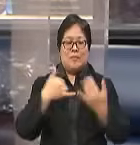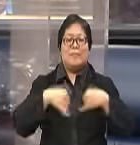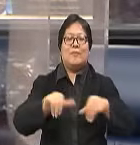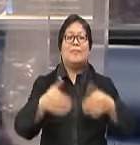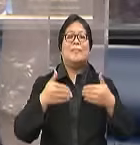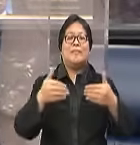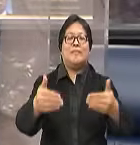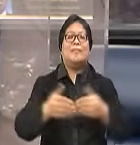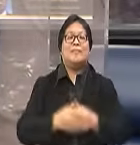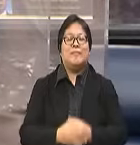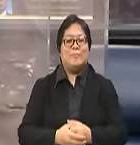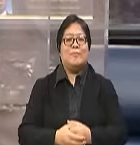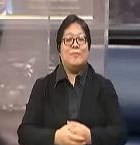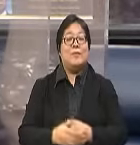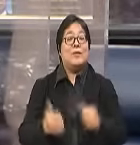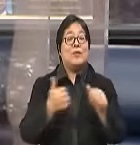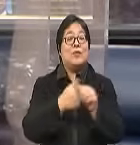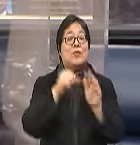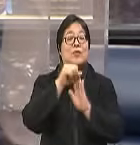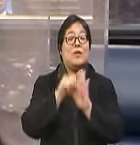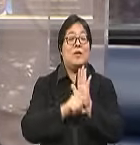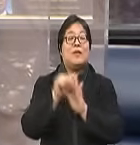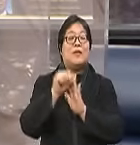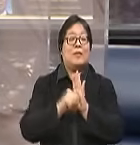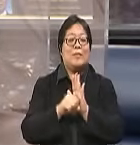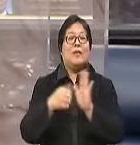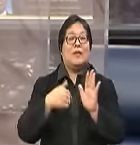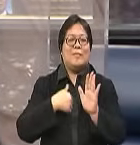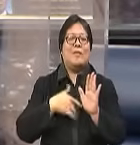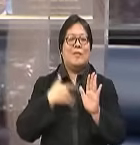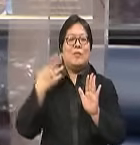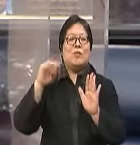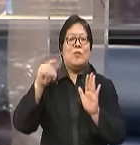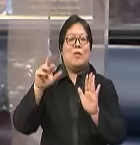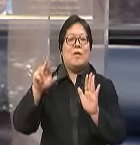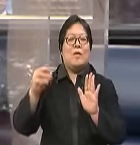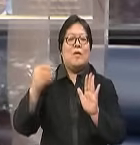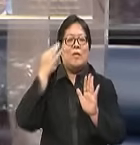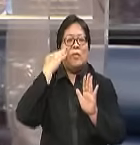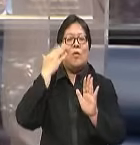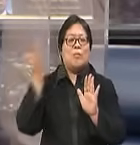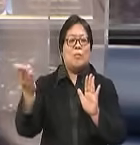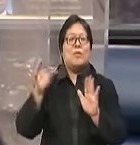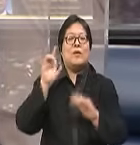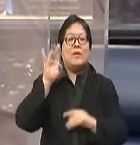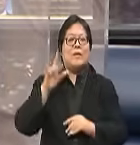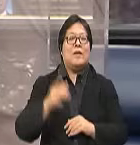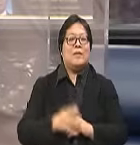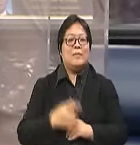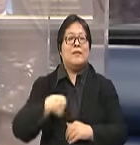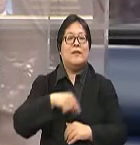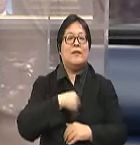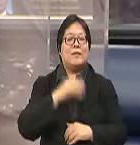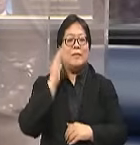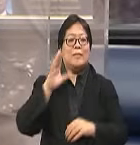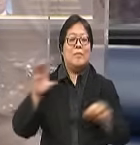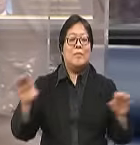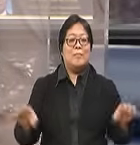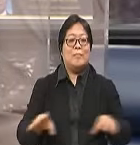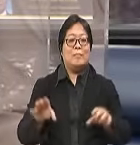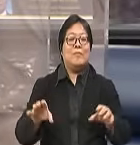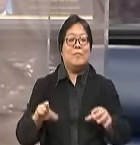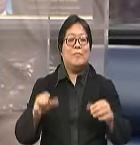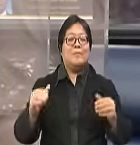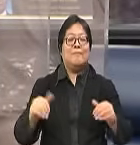diteruskan apel raja mengikuti ecek-ecek lagi maklumat tentang kerajaan Indonesia Allah kita akan dapat membuat